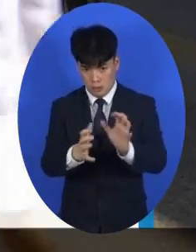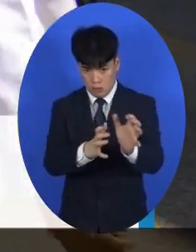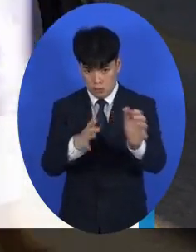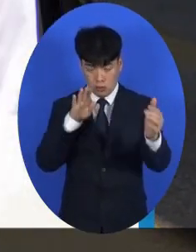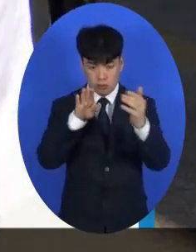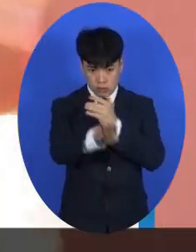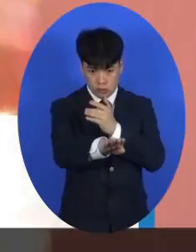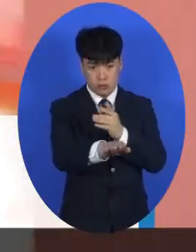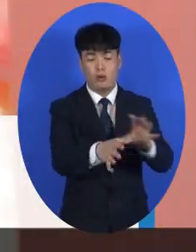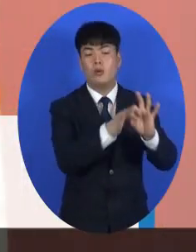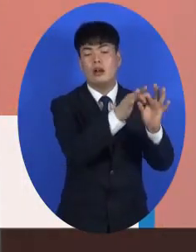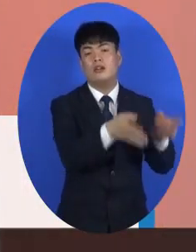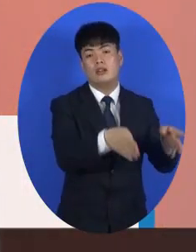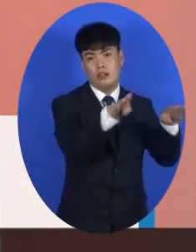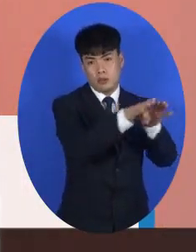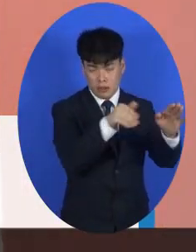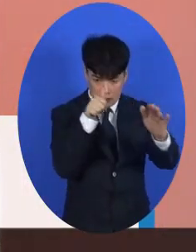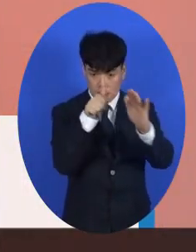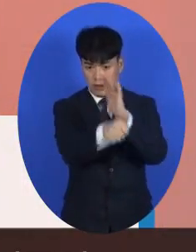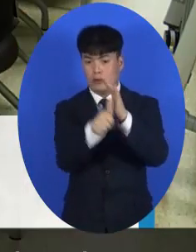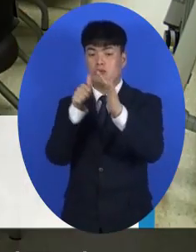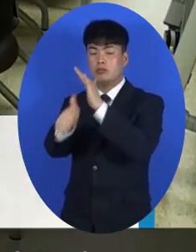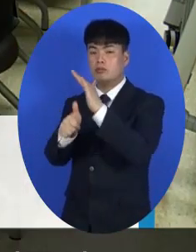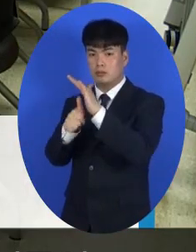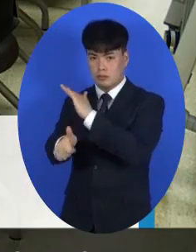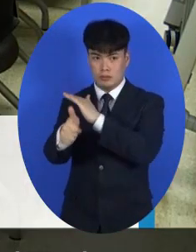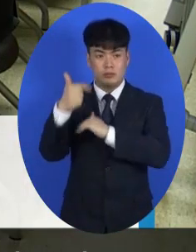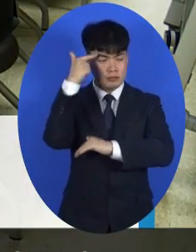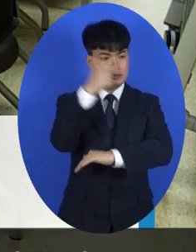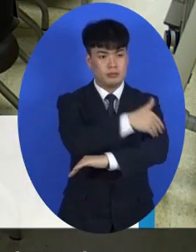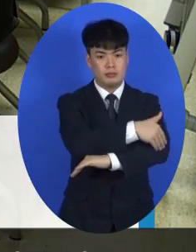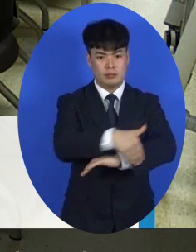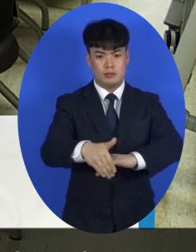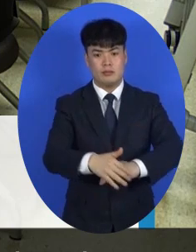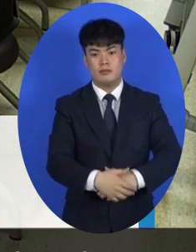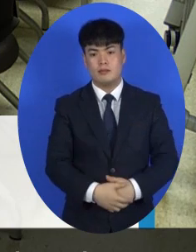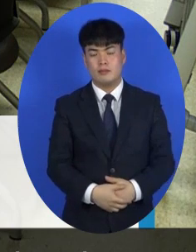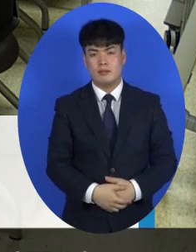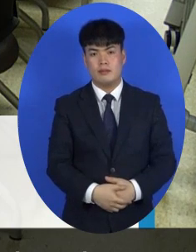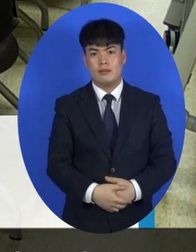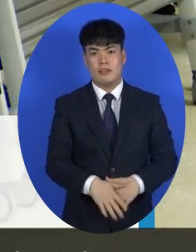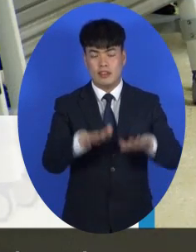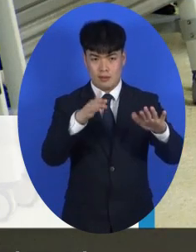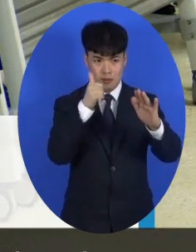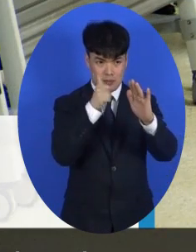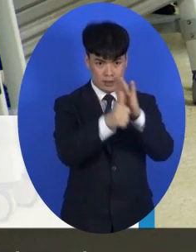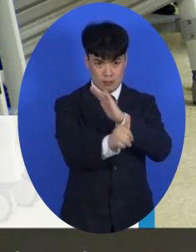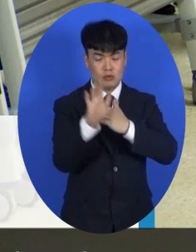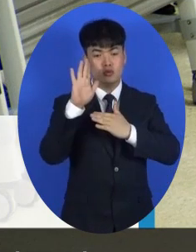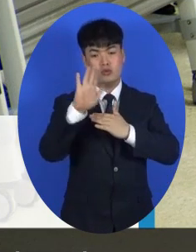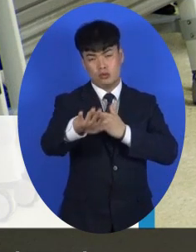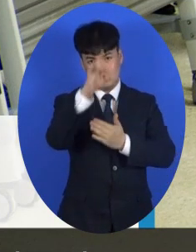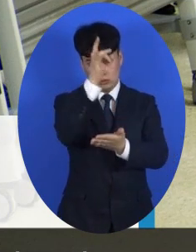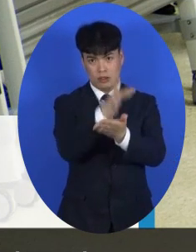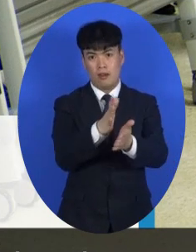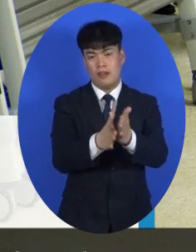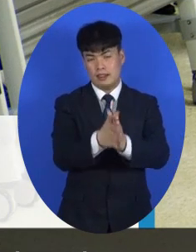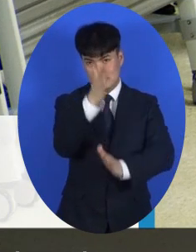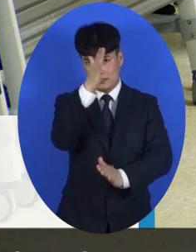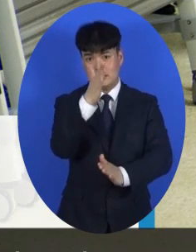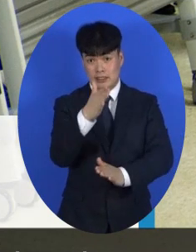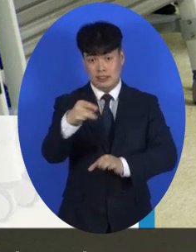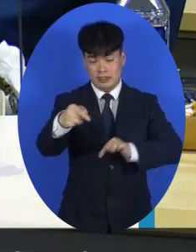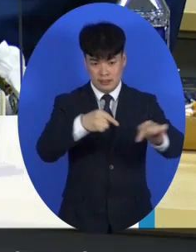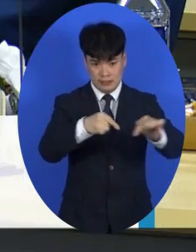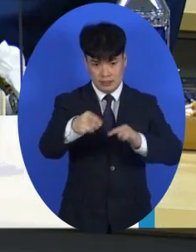유관기관을 방문하는 일정으로 진행됩니다. 시민들과 폭넓은 의견을 나누는 계기가 됐던 이번 방문을 통해 천안시는